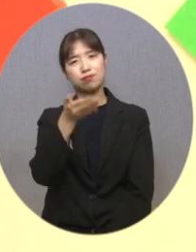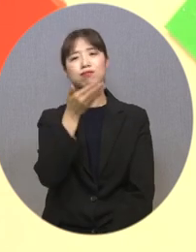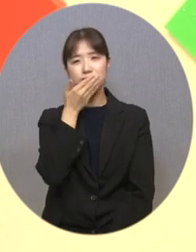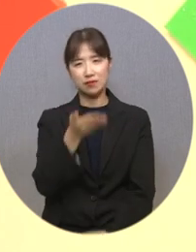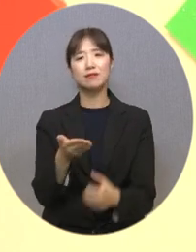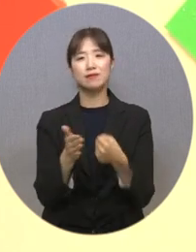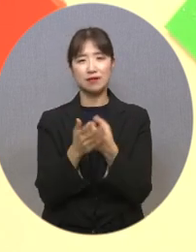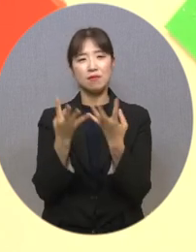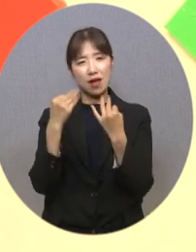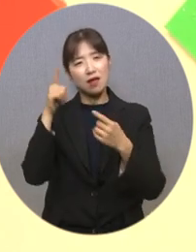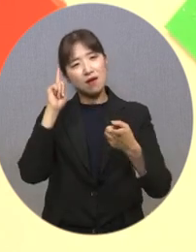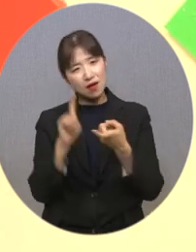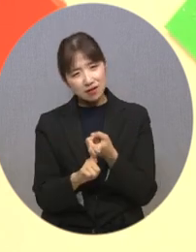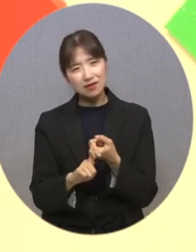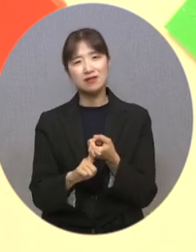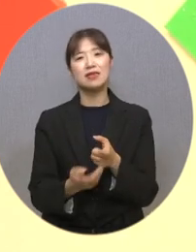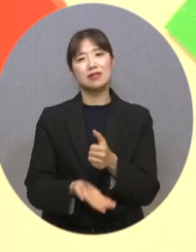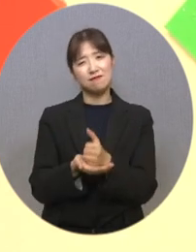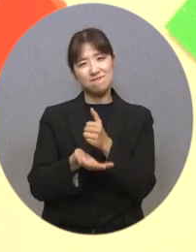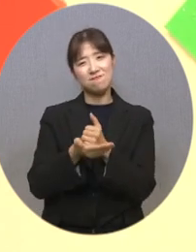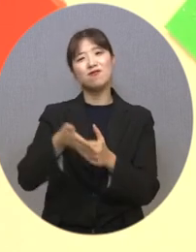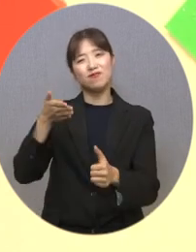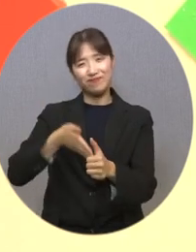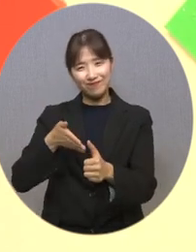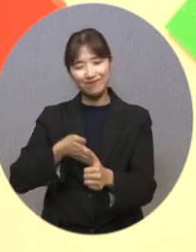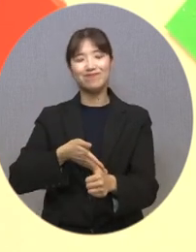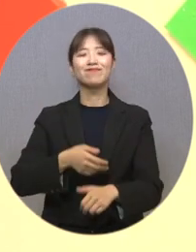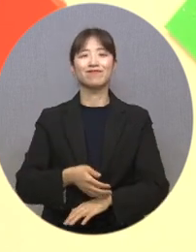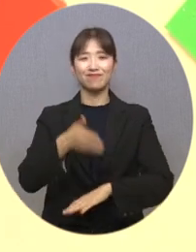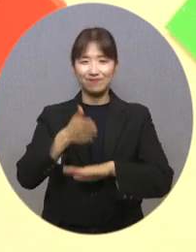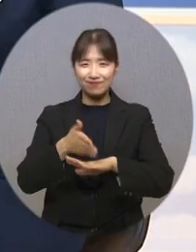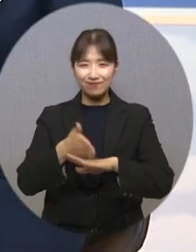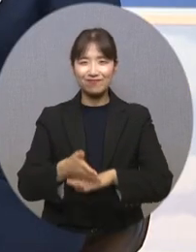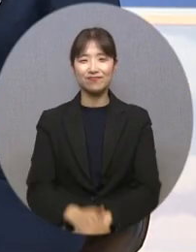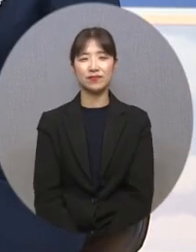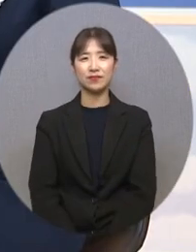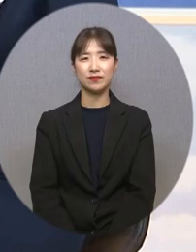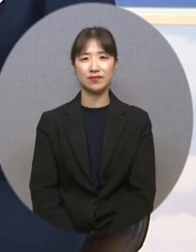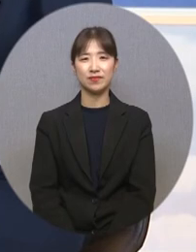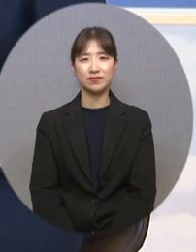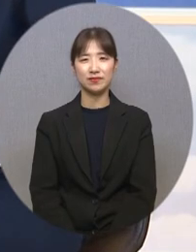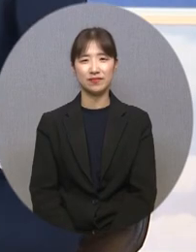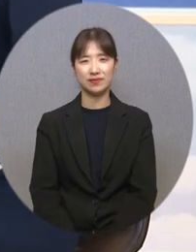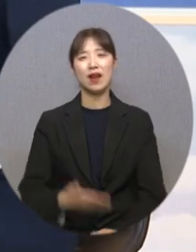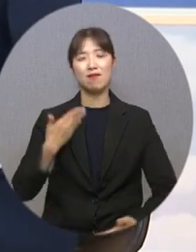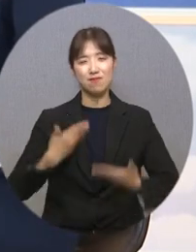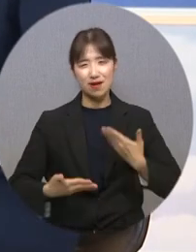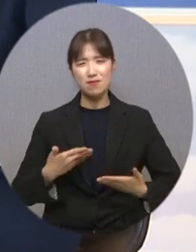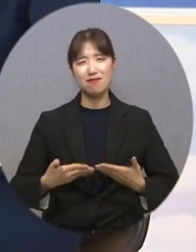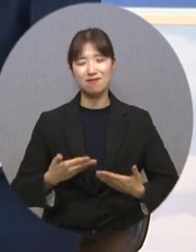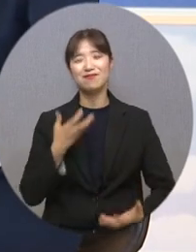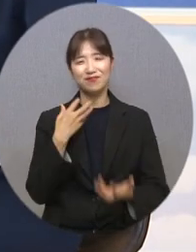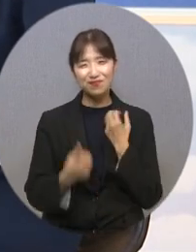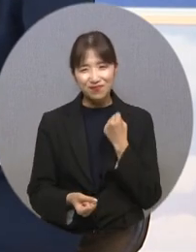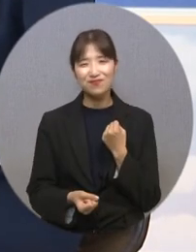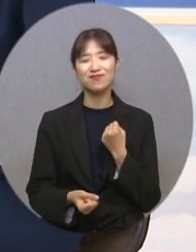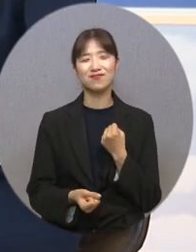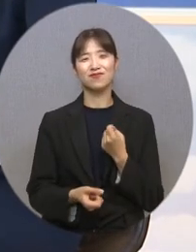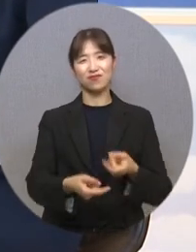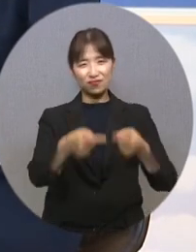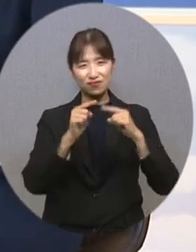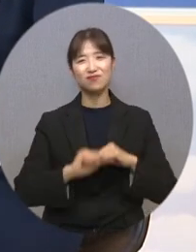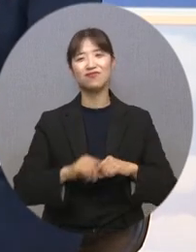많은 관심과 응원 부탁드리겠습니다. 감사합니다. 네, 바쁘신데도 불구하고 오늘 출연해 주셔서